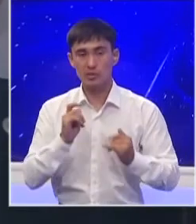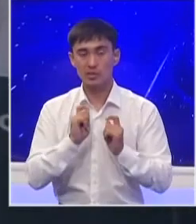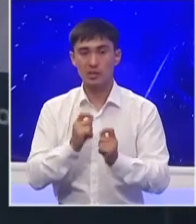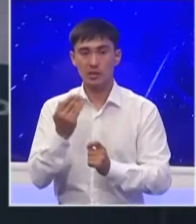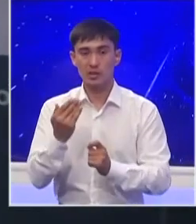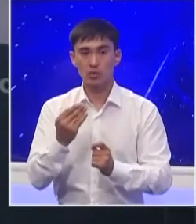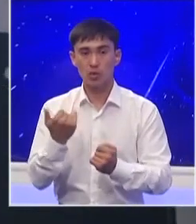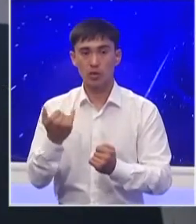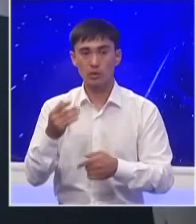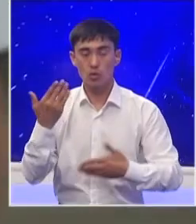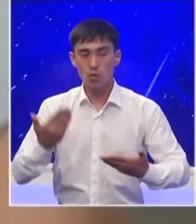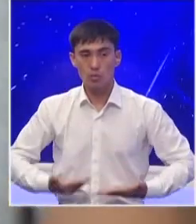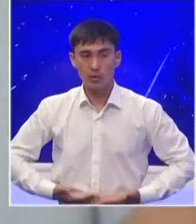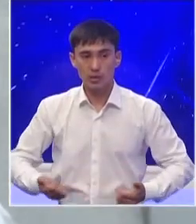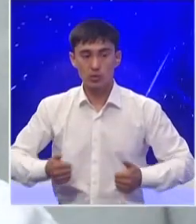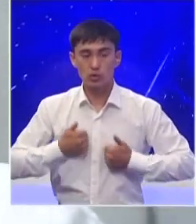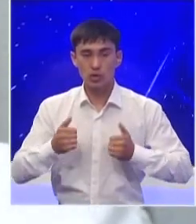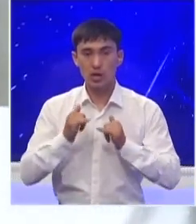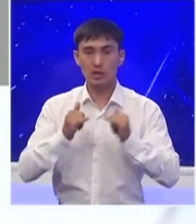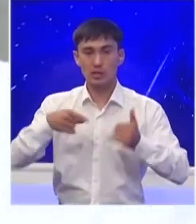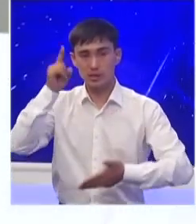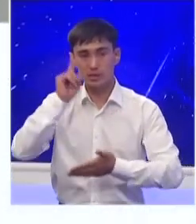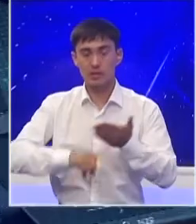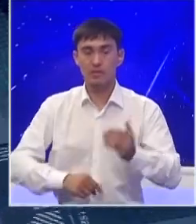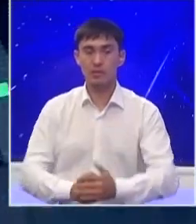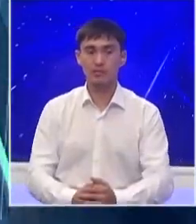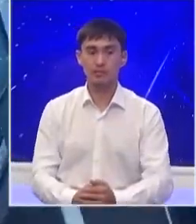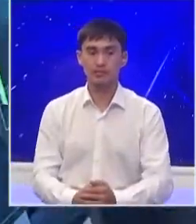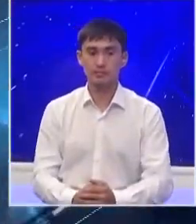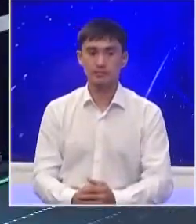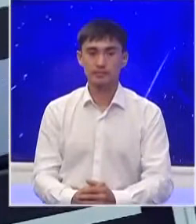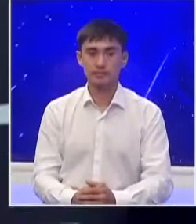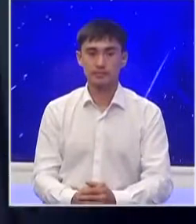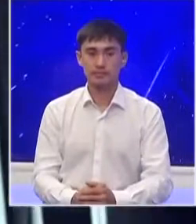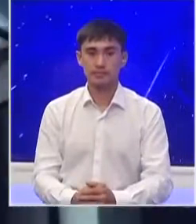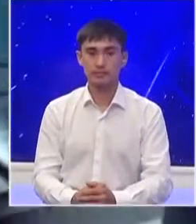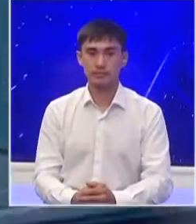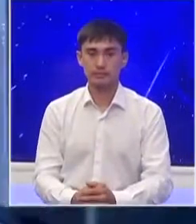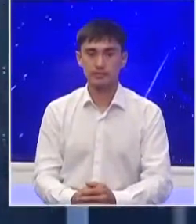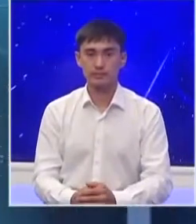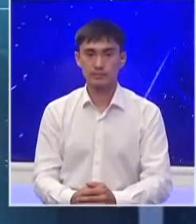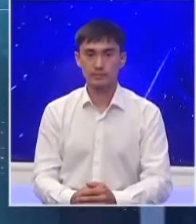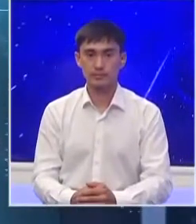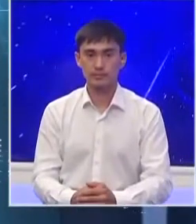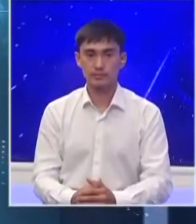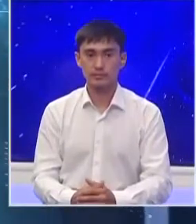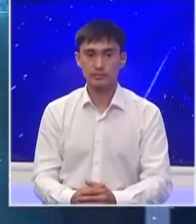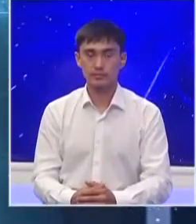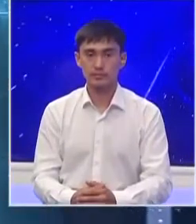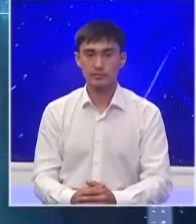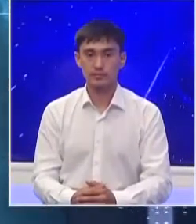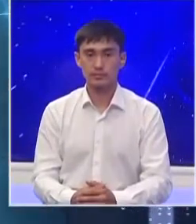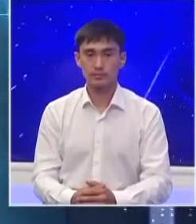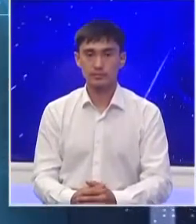кеңейту олардың өмірге деген құштарлығын арттырады деген сенімде. Аяулым Сансызбаева, Ғабит Қадырахман, Жетісу арнасы.